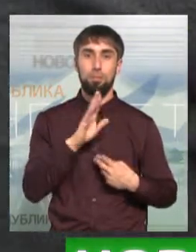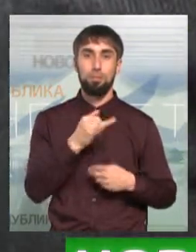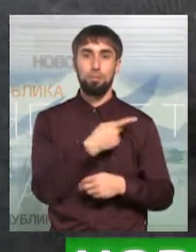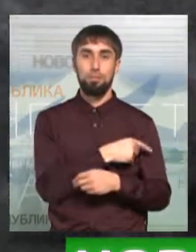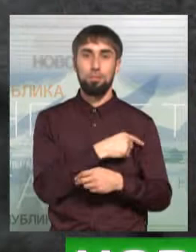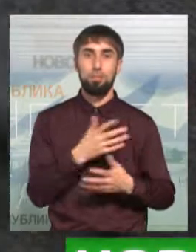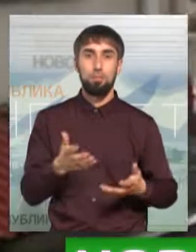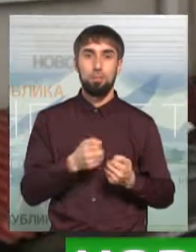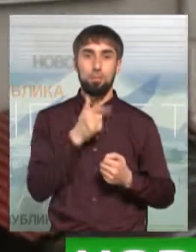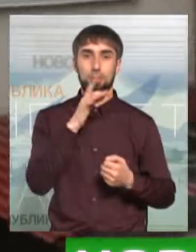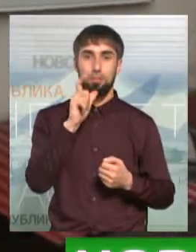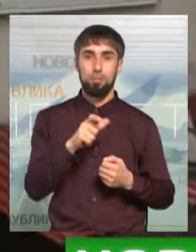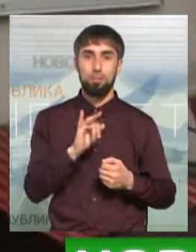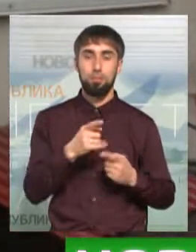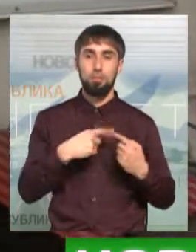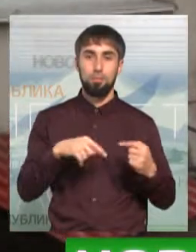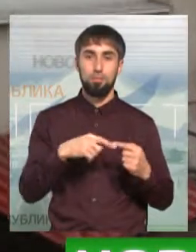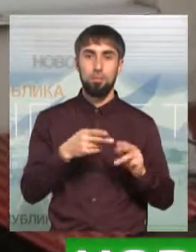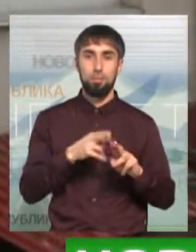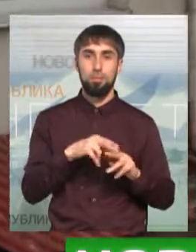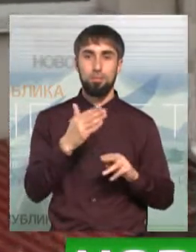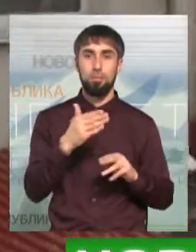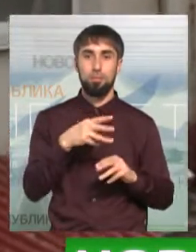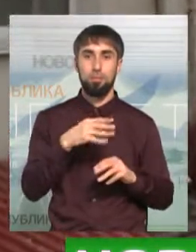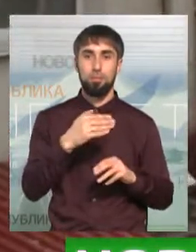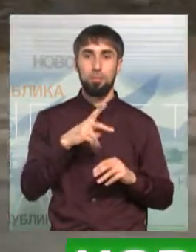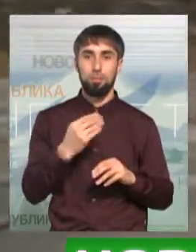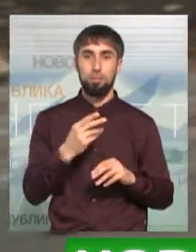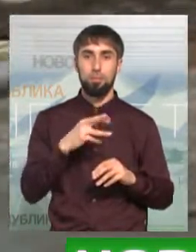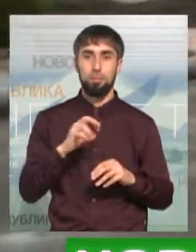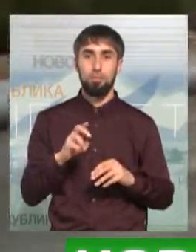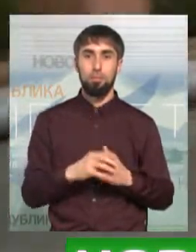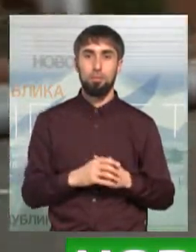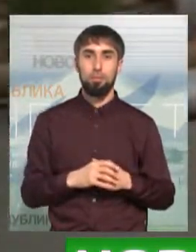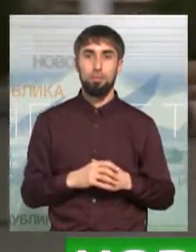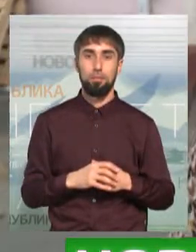поддержку которых они и организовали этот флешмоб.